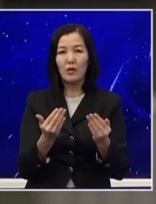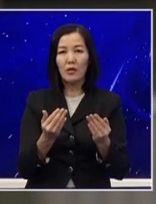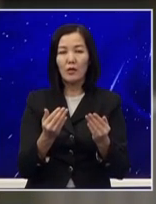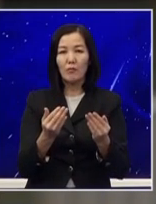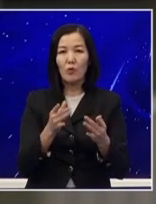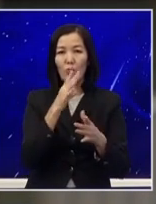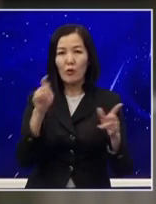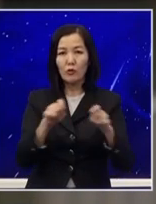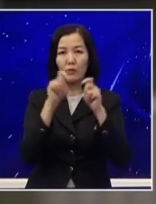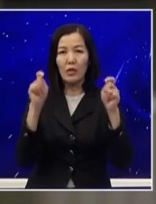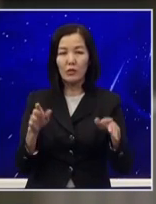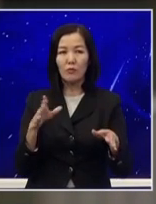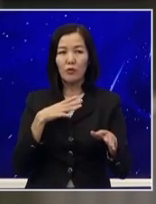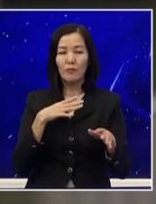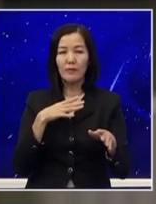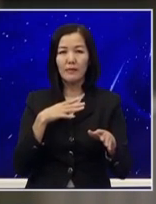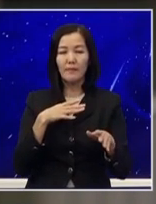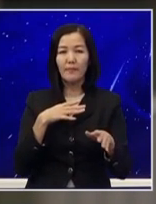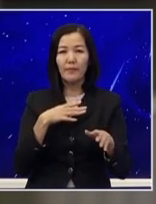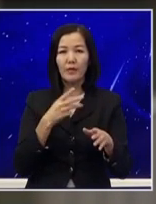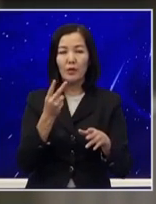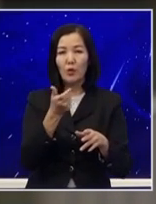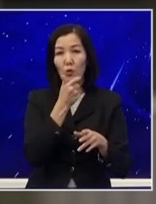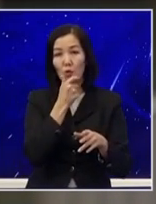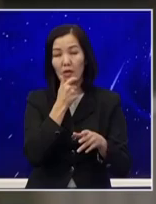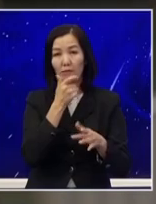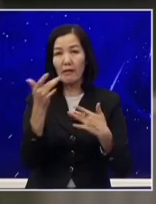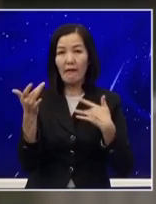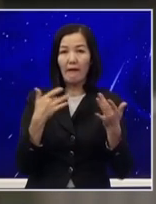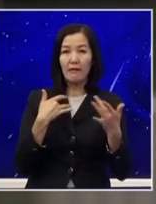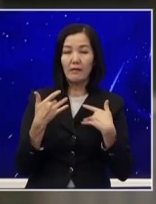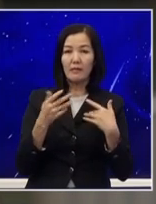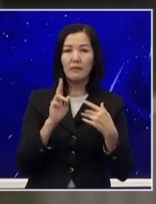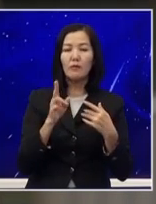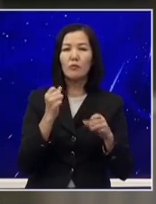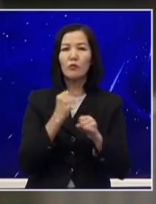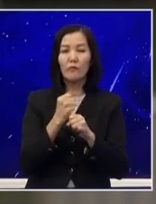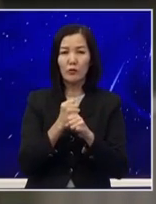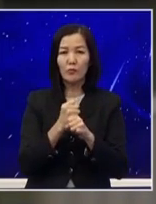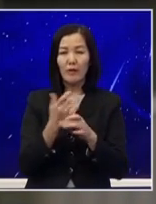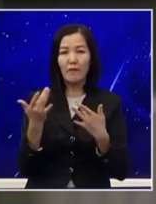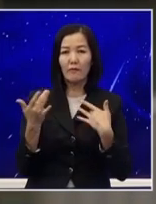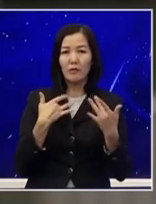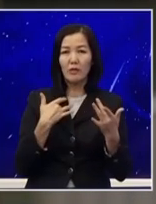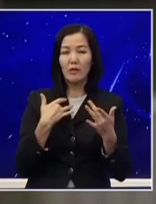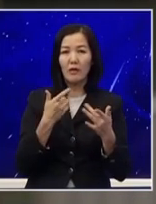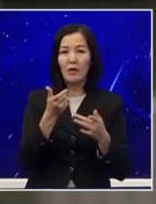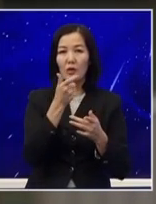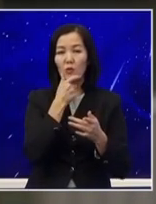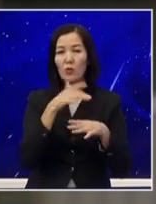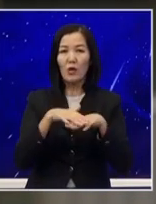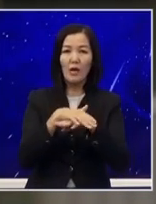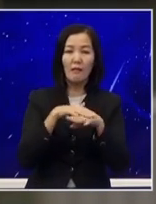ашып отырмыз. Азаматтар ол көрермендер мен әртіс әйтпесе не кім үшін? Көрермендердің ыстық